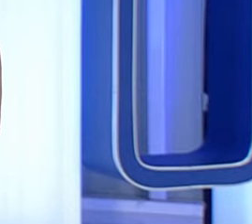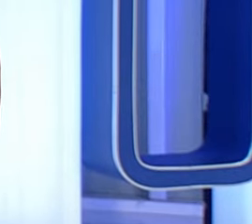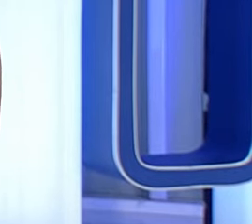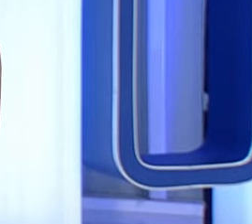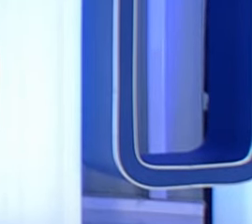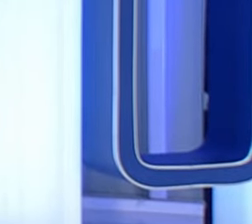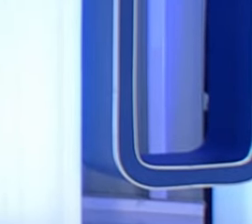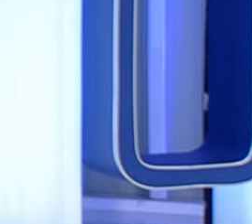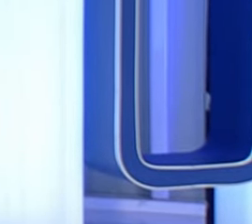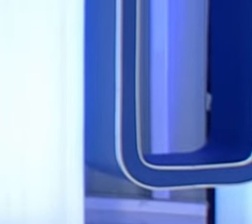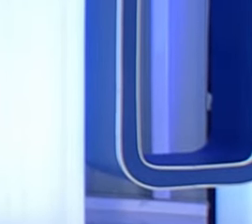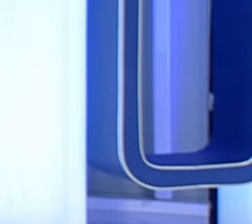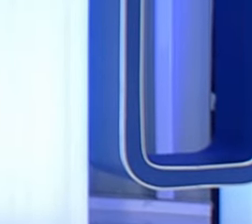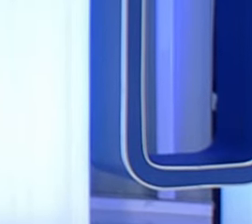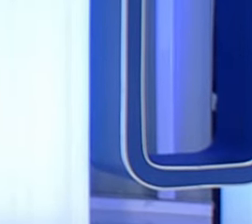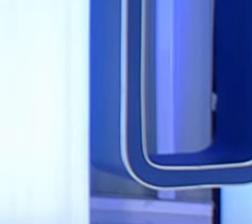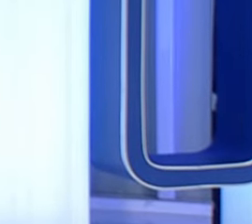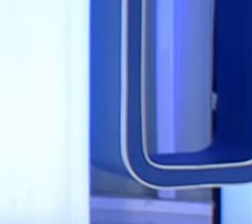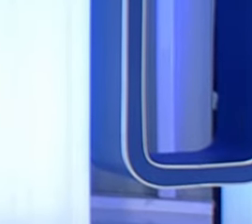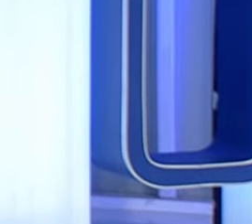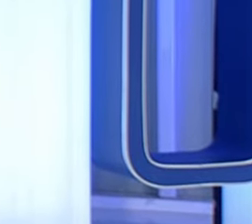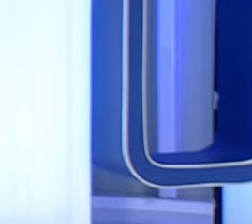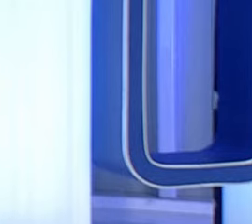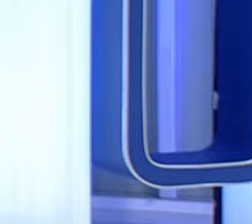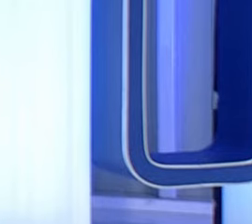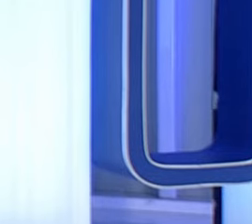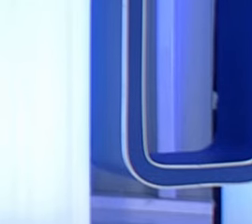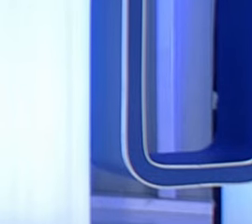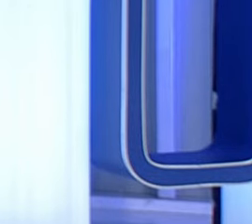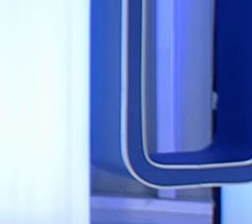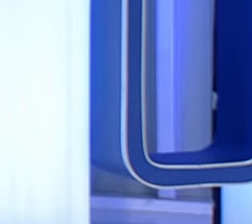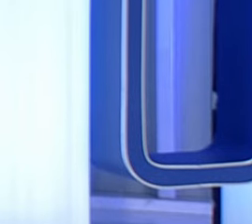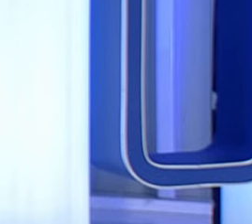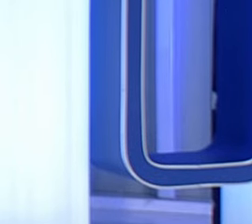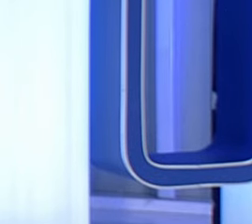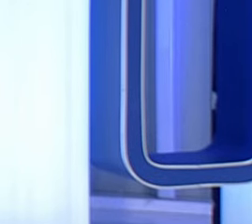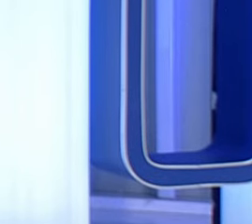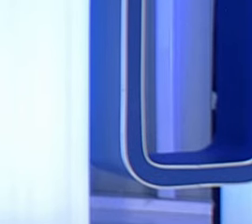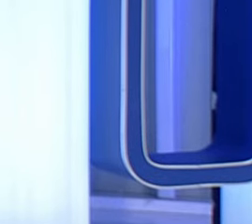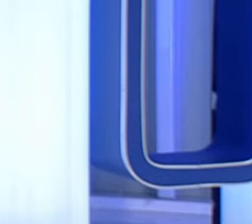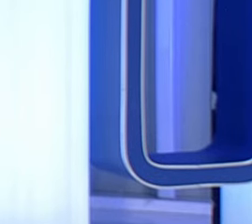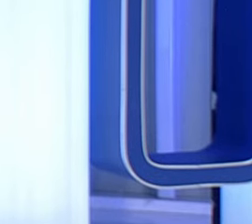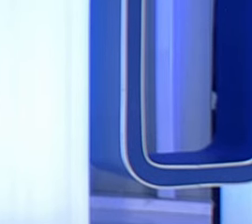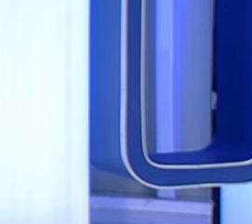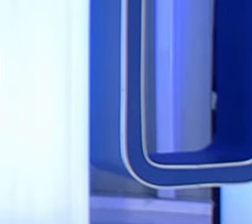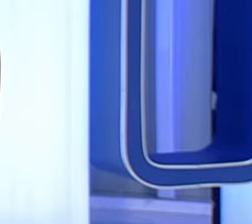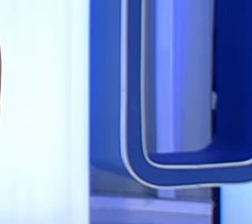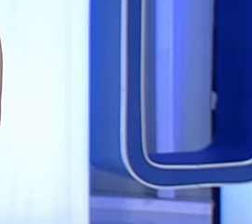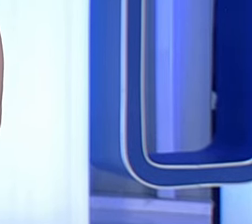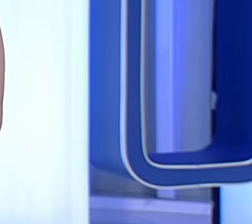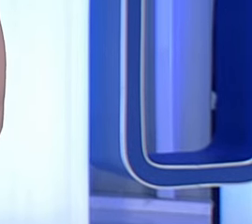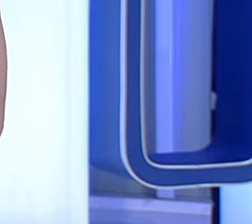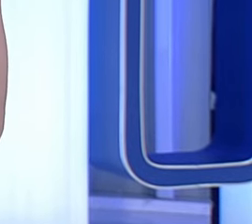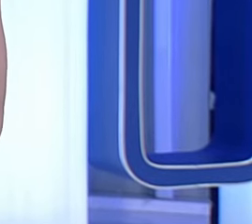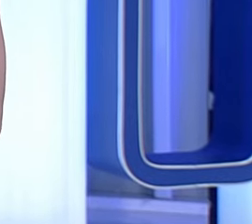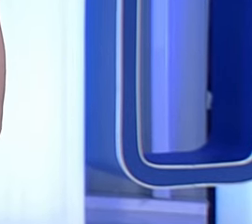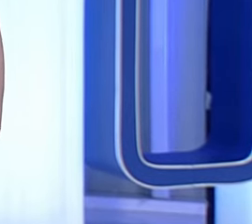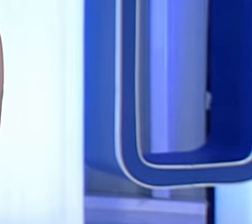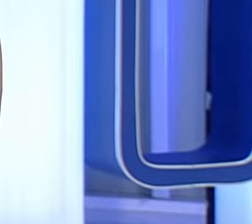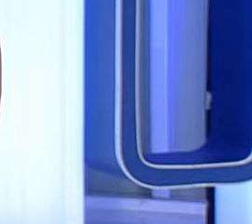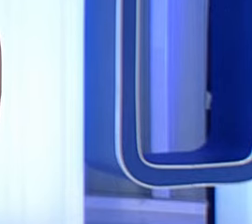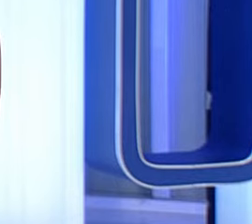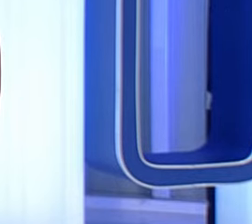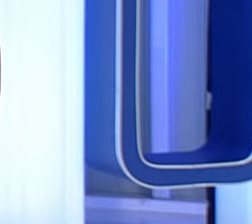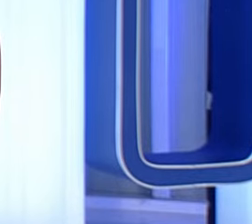light e-vehicles. Sa mga pangunahing lansangan po yan sa Metro Manila. Naglabas naman ng hinaing ang mga tutol sa